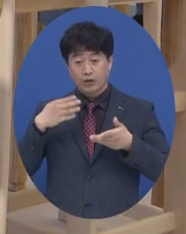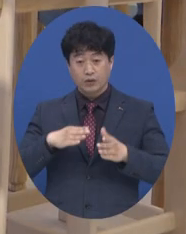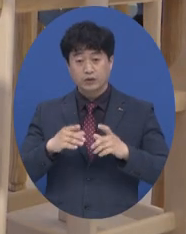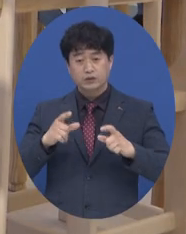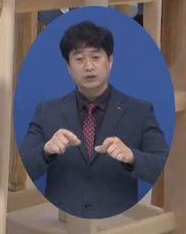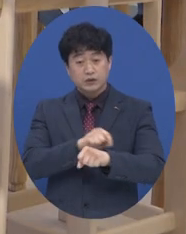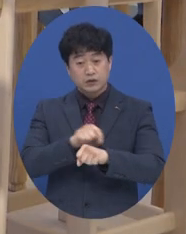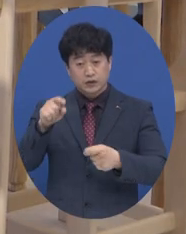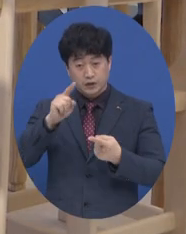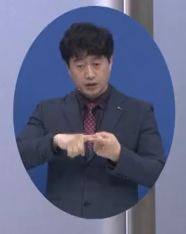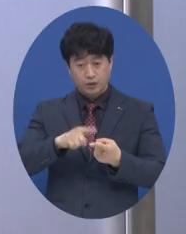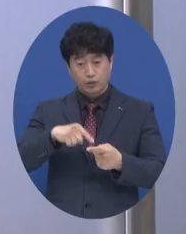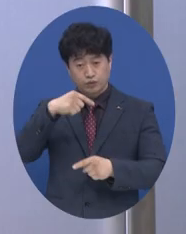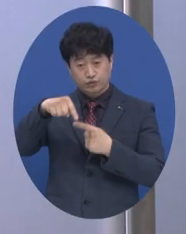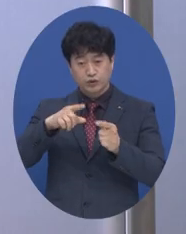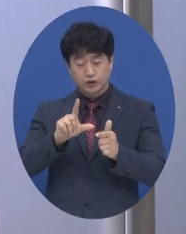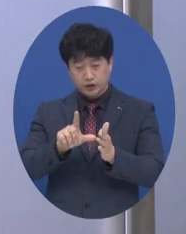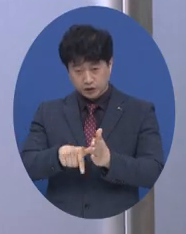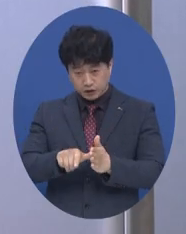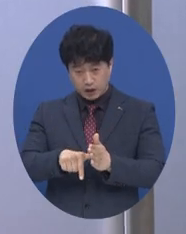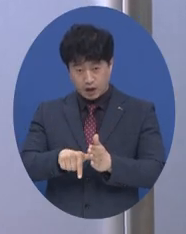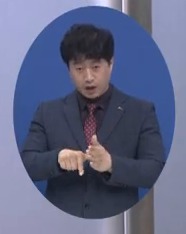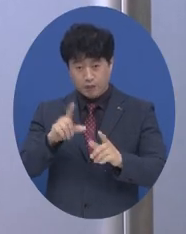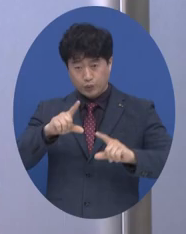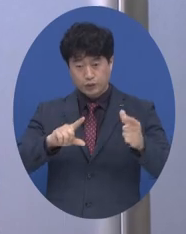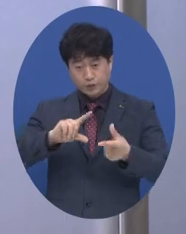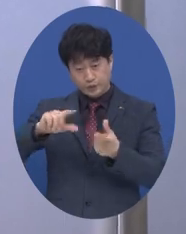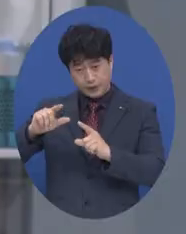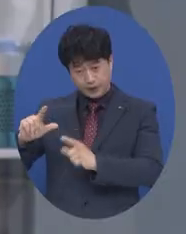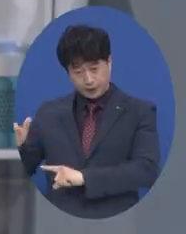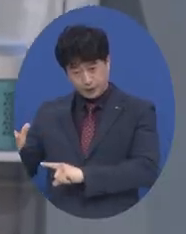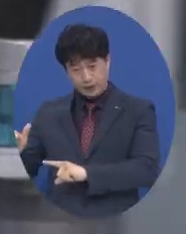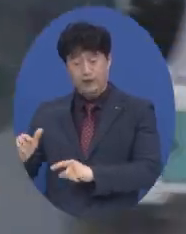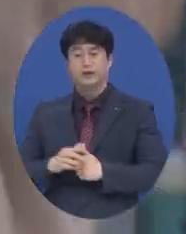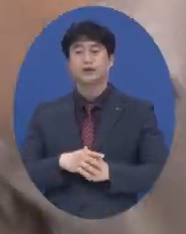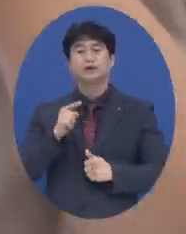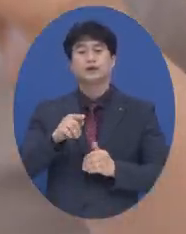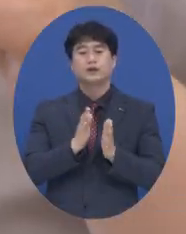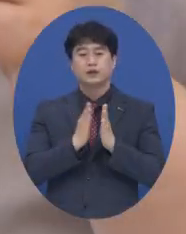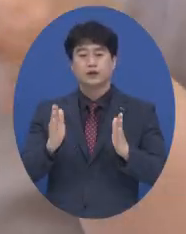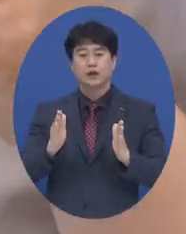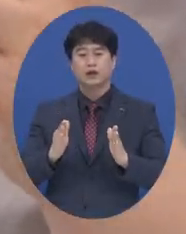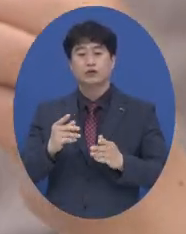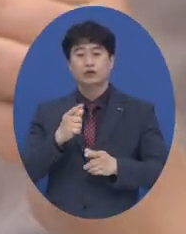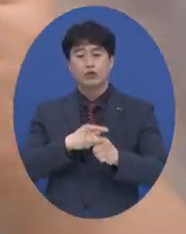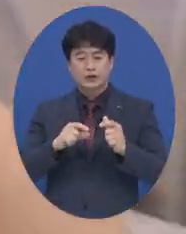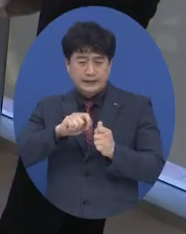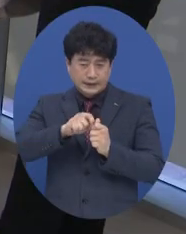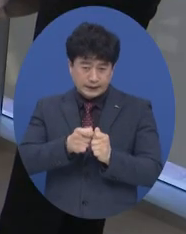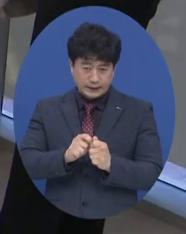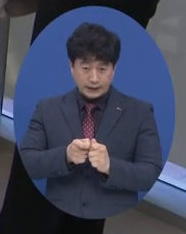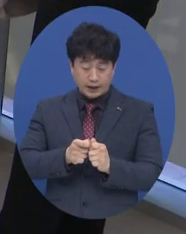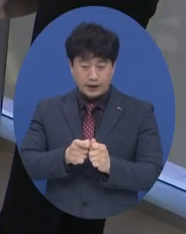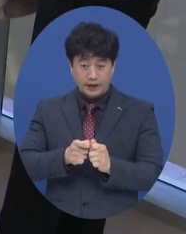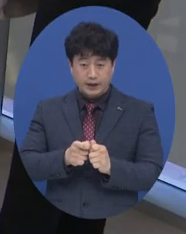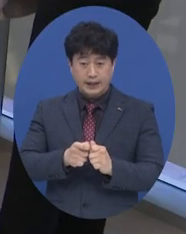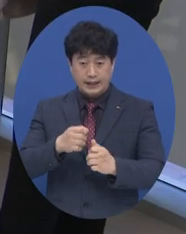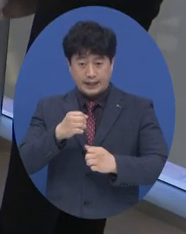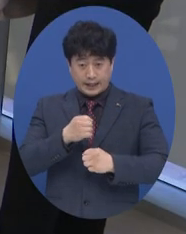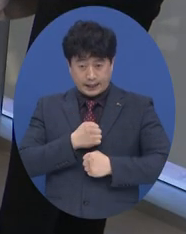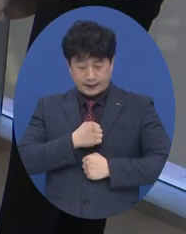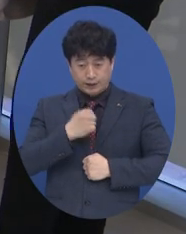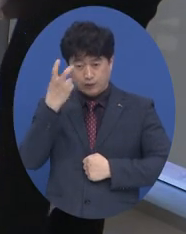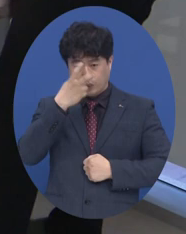경기도는 지역 특성에 맞게 운영 시간 등 형태를 달리 짜면서 이를 시작으로 더 촘촘하고 세심한